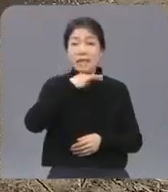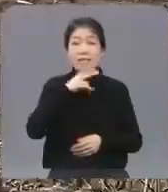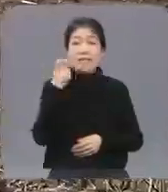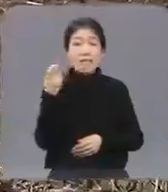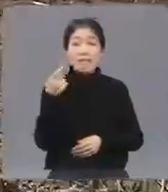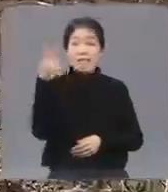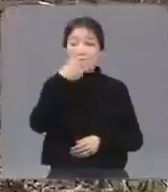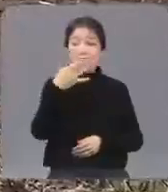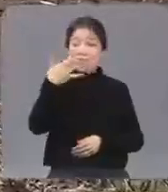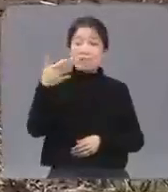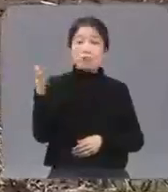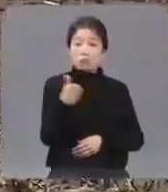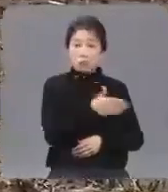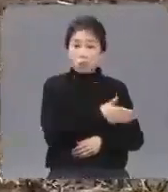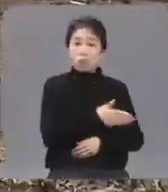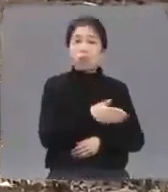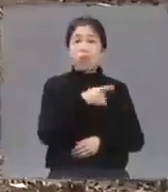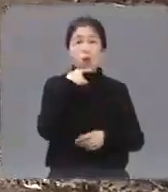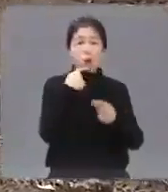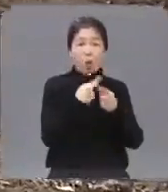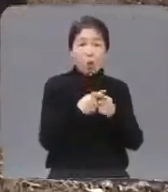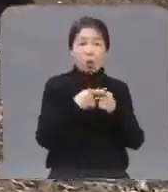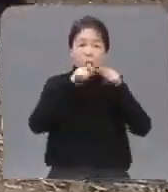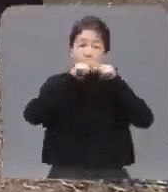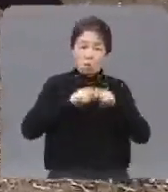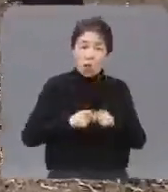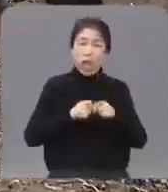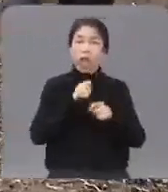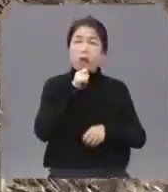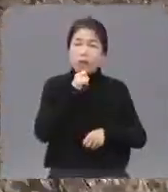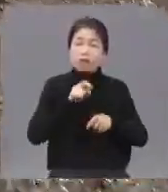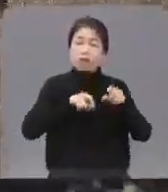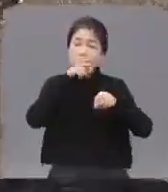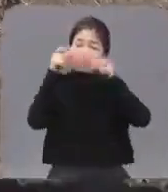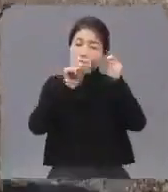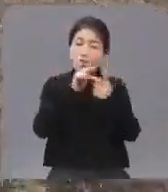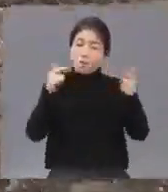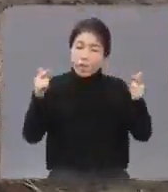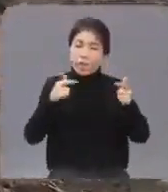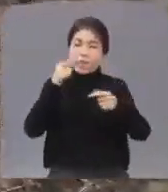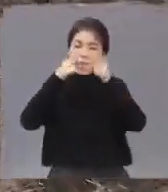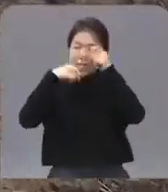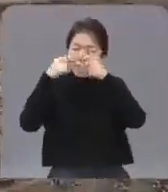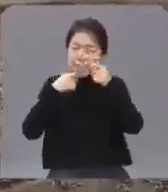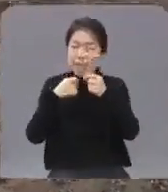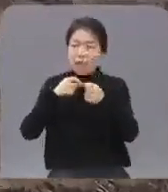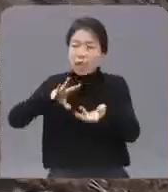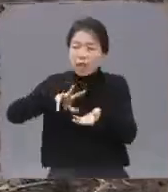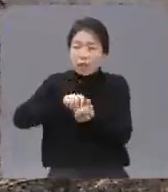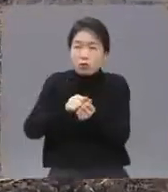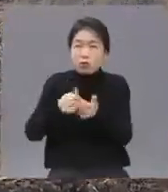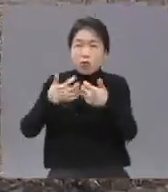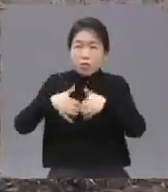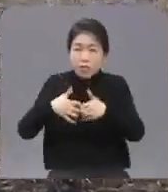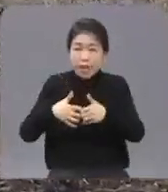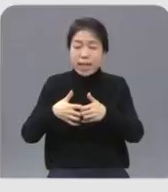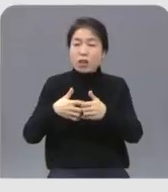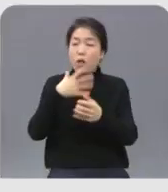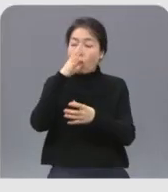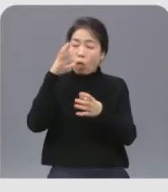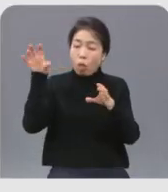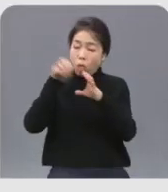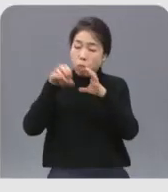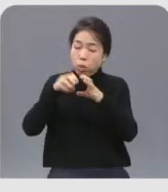2019년부터 고추 때와 깻단 콩줄기 등 농업부산물을 분쇄기를 이용해 무료로 처리해주고